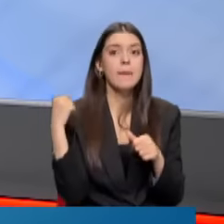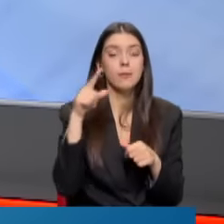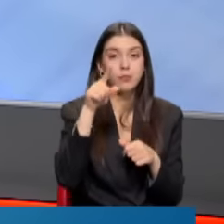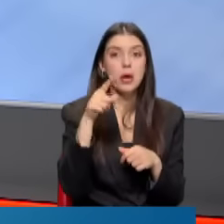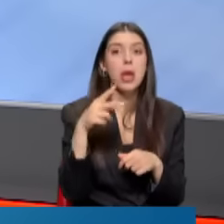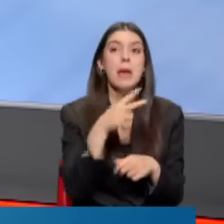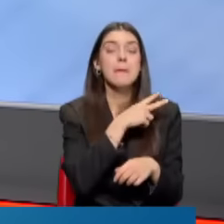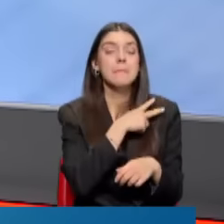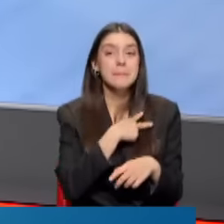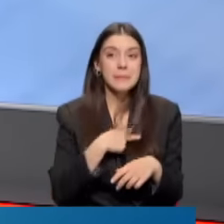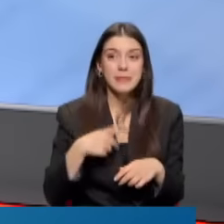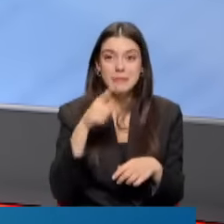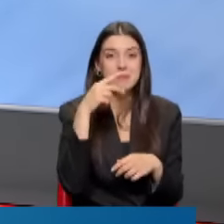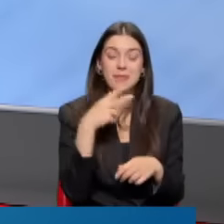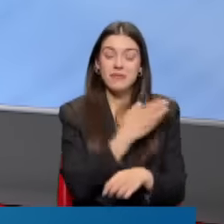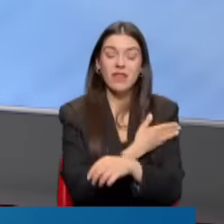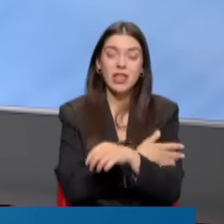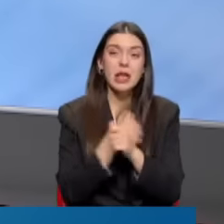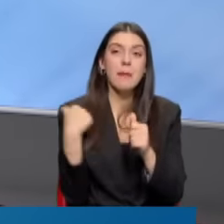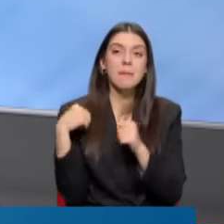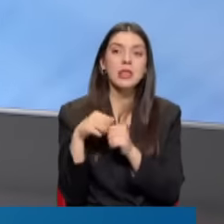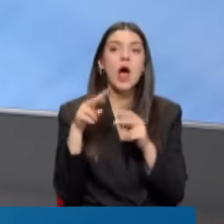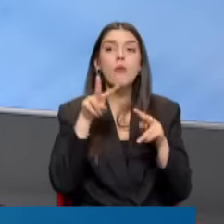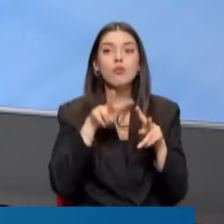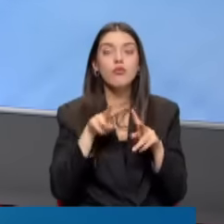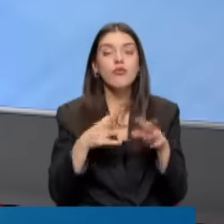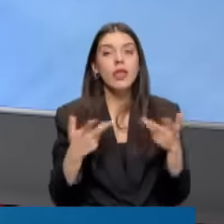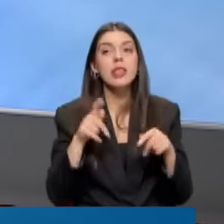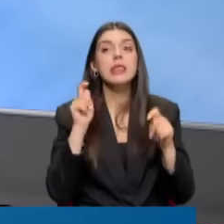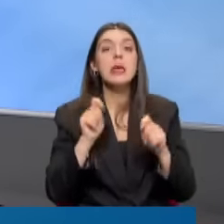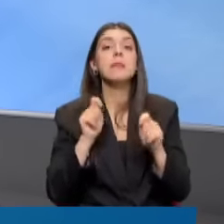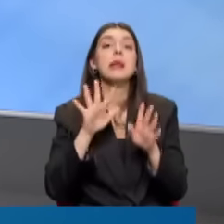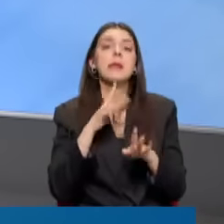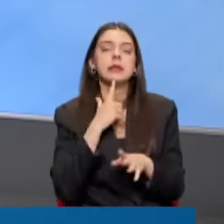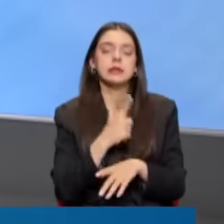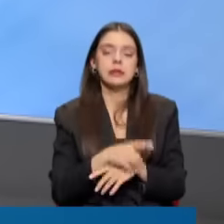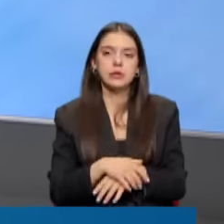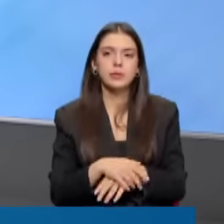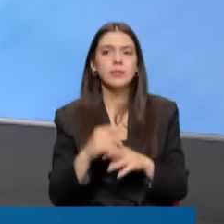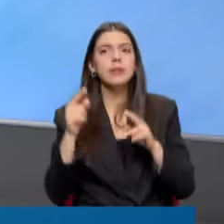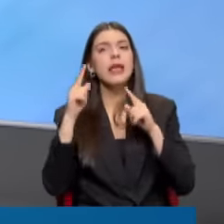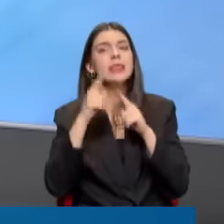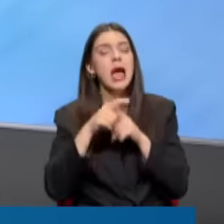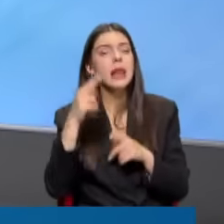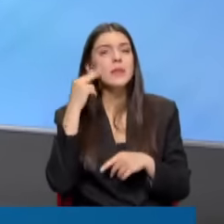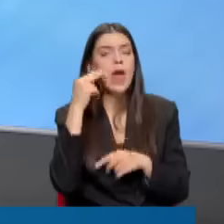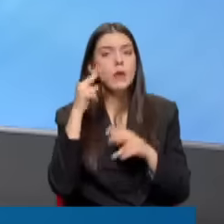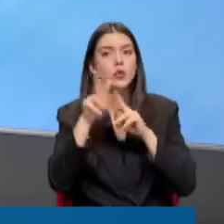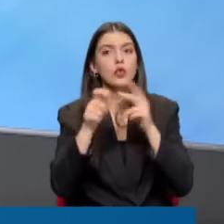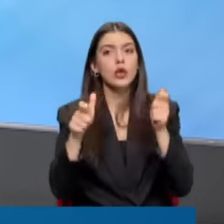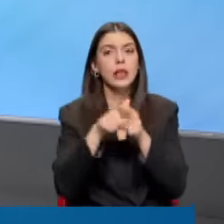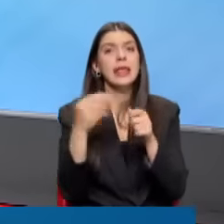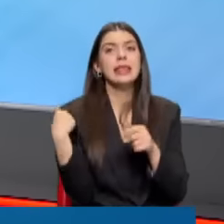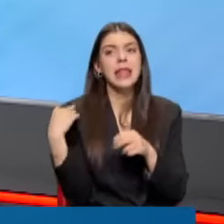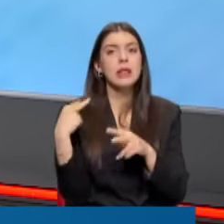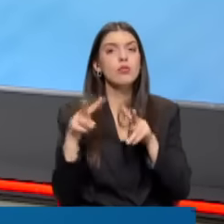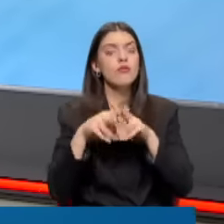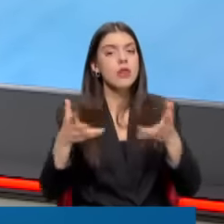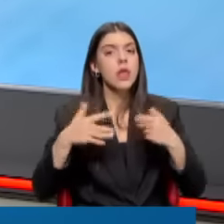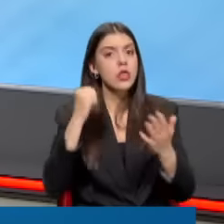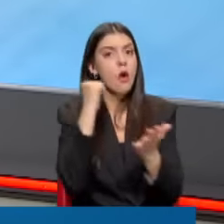yaptırmaz şeklinde bir tepki göstermiş CHP genel başkanı Özgür Özel Talim Terbiye kurulunun yeni müfredatı onaylamasına